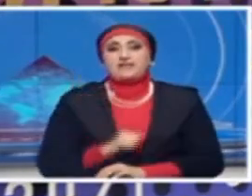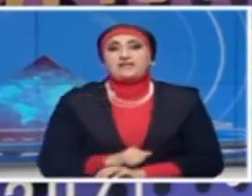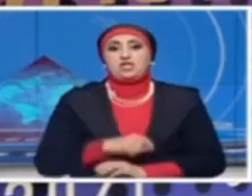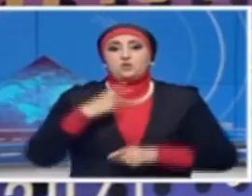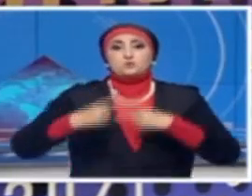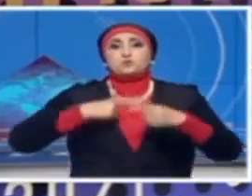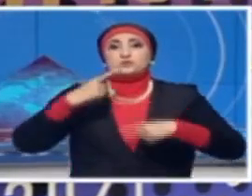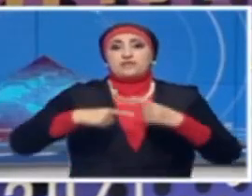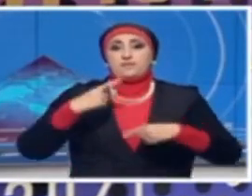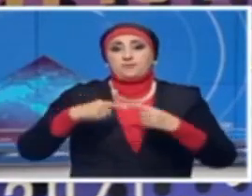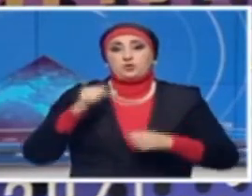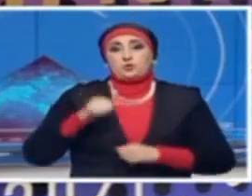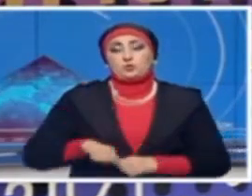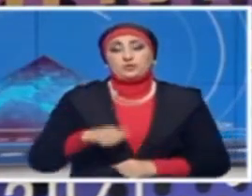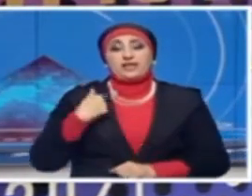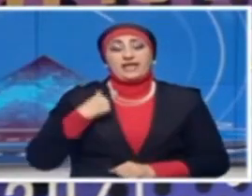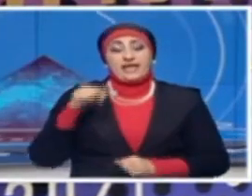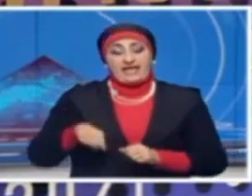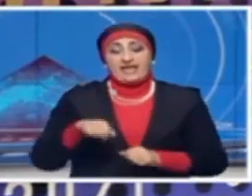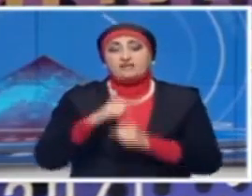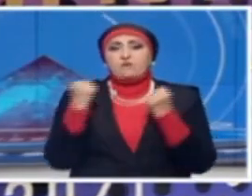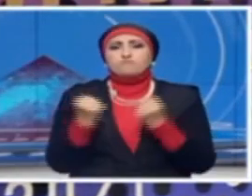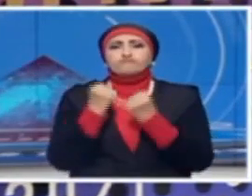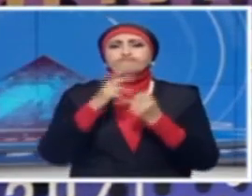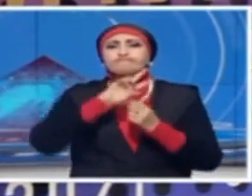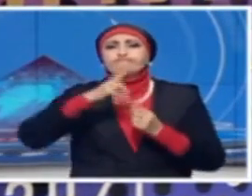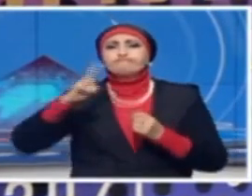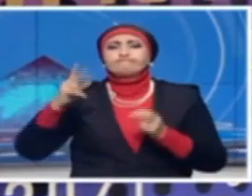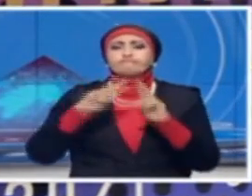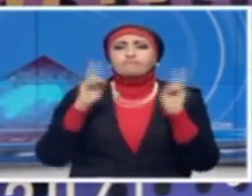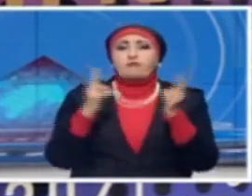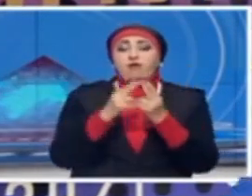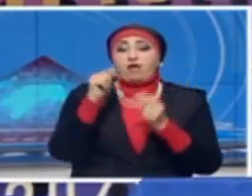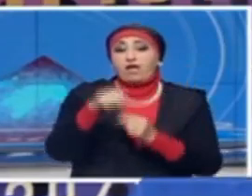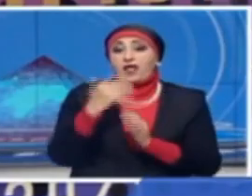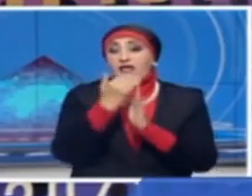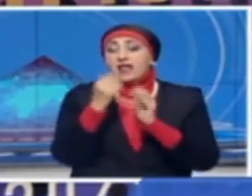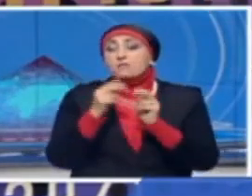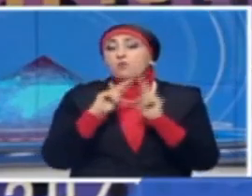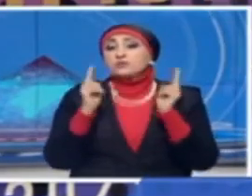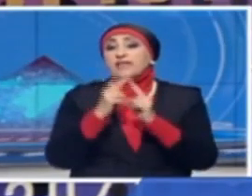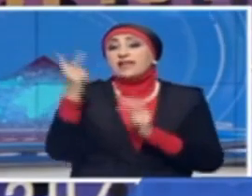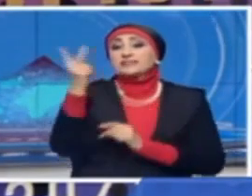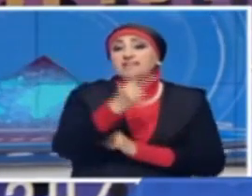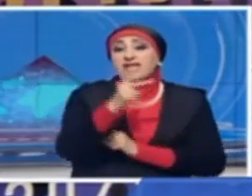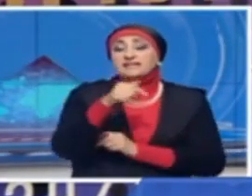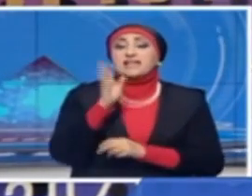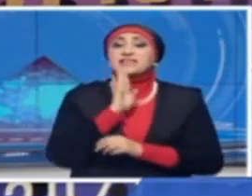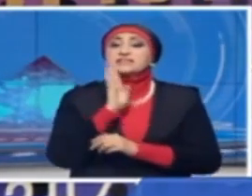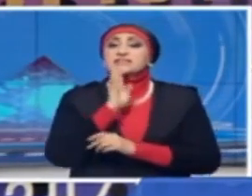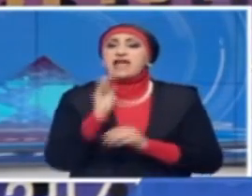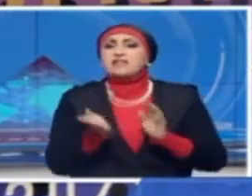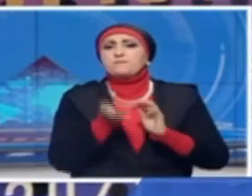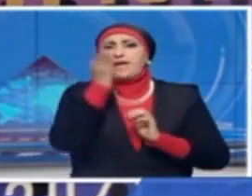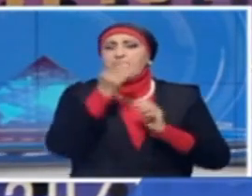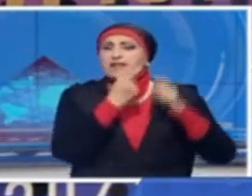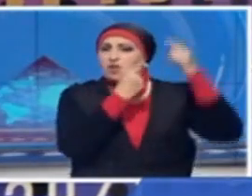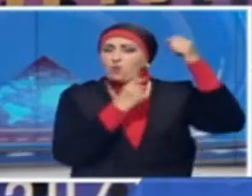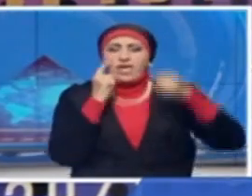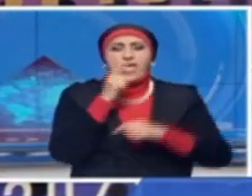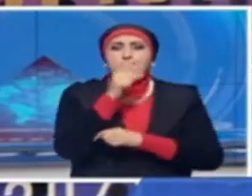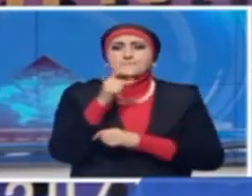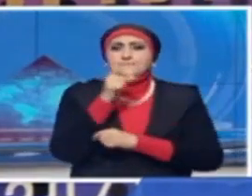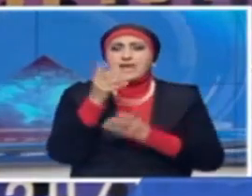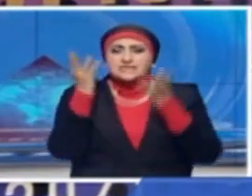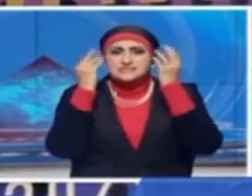مستمرون معكم في نقل وقائع وفعاليات المنتدى الثاني، المنتدى العالمي الثاني للتعليم العالي والبحث العلمي، والذي